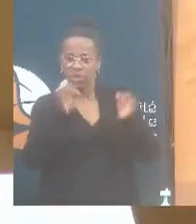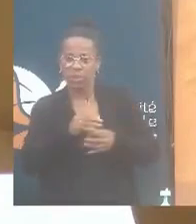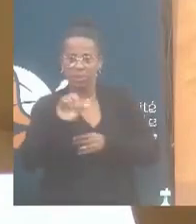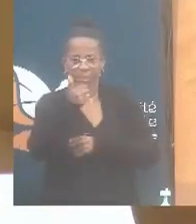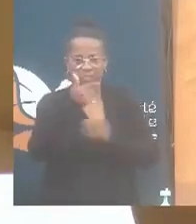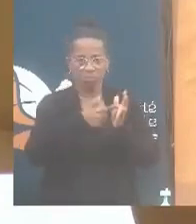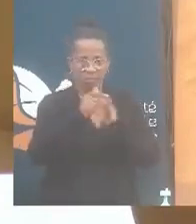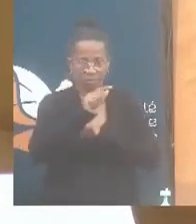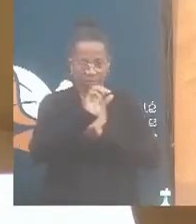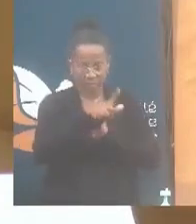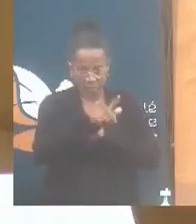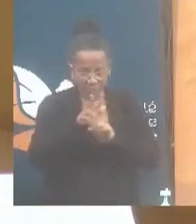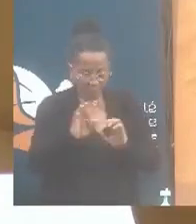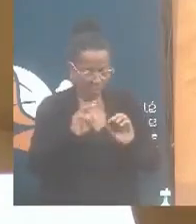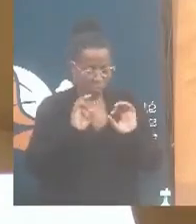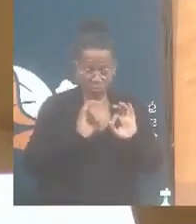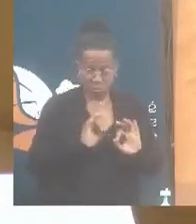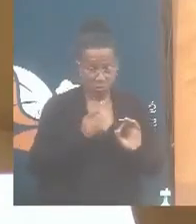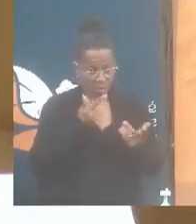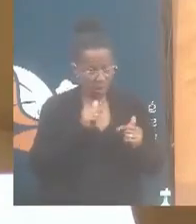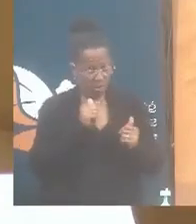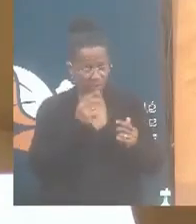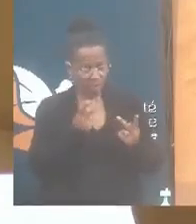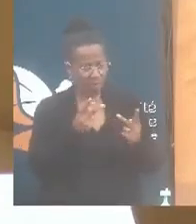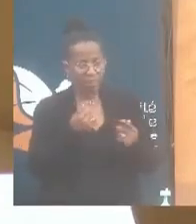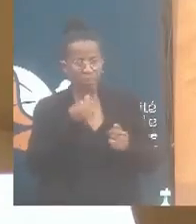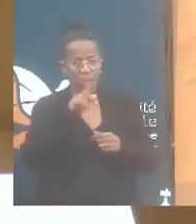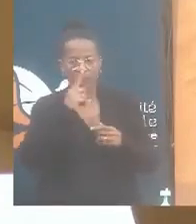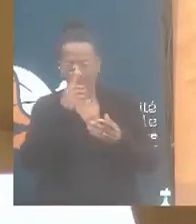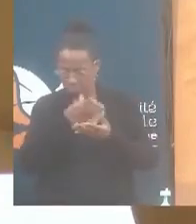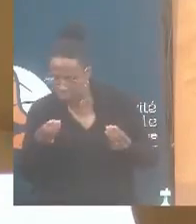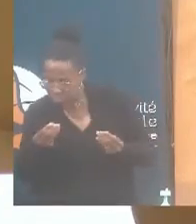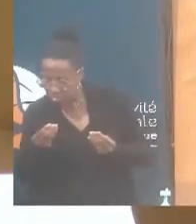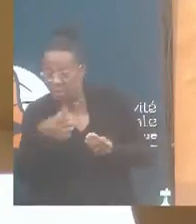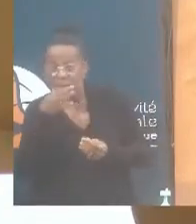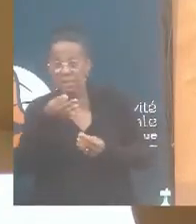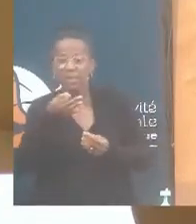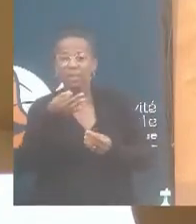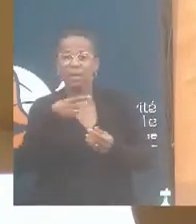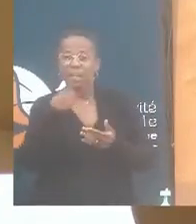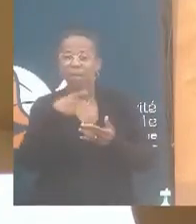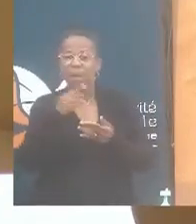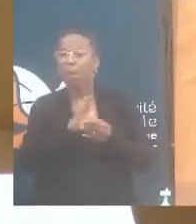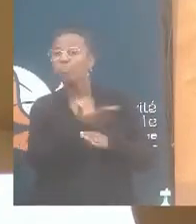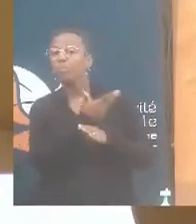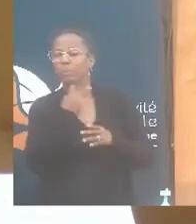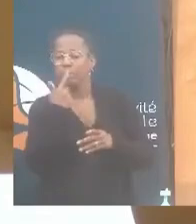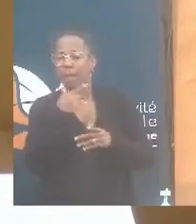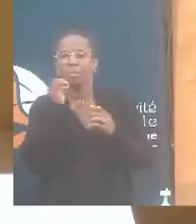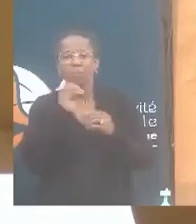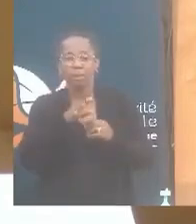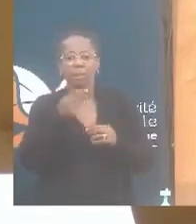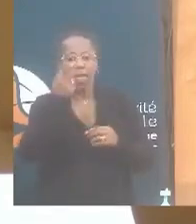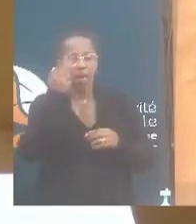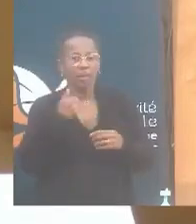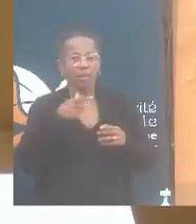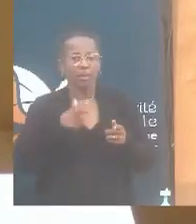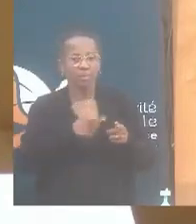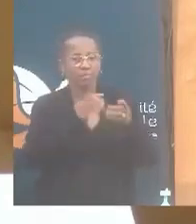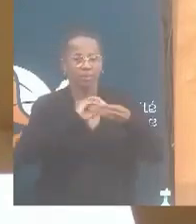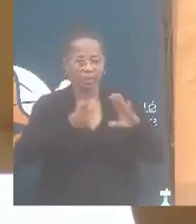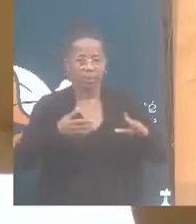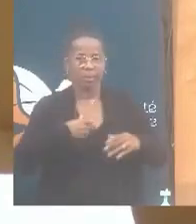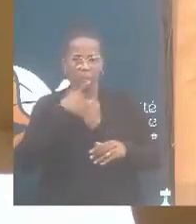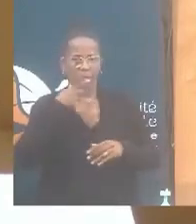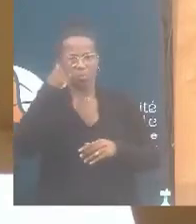tiennent ont brusquement disparu au profit d'une cyberattaque qui vient noyer tout et faire tout disparaître. Ça, je ne comprends pas. Je ne